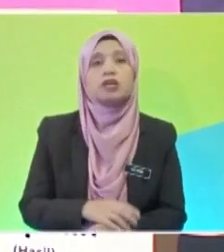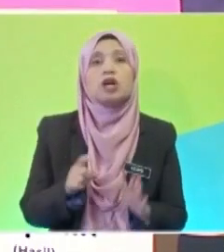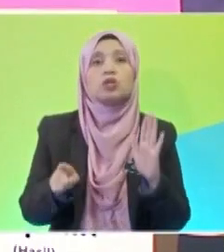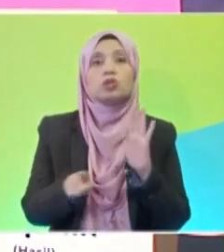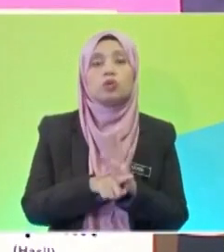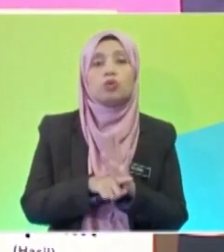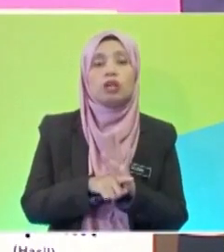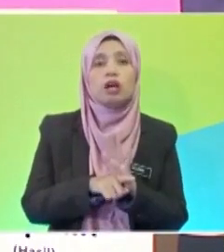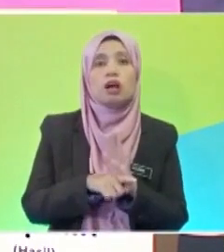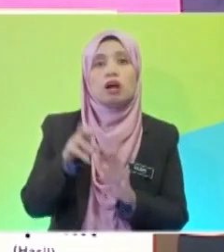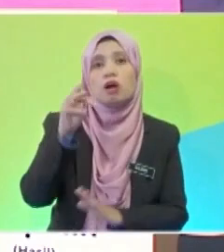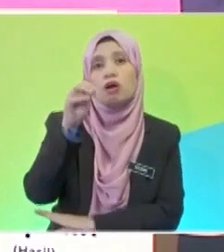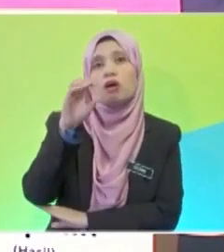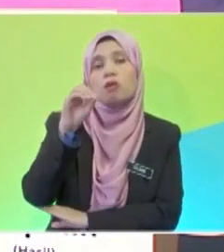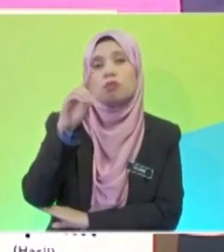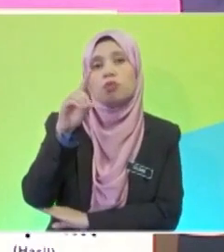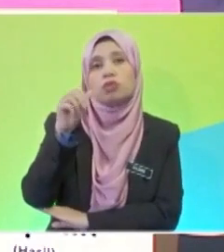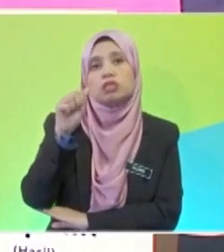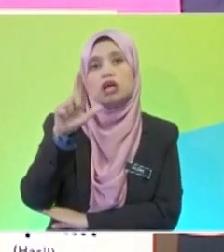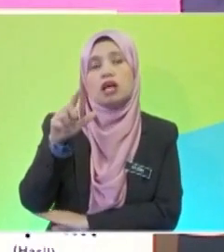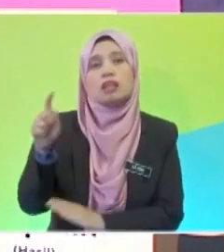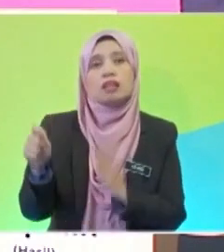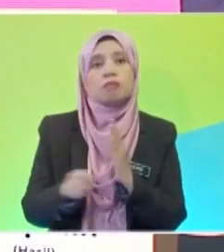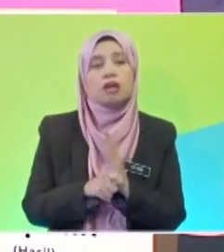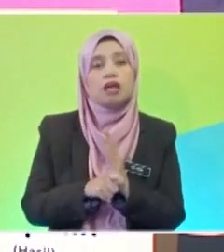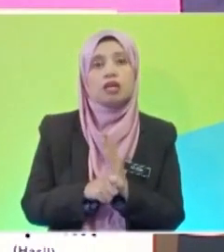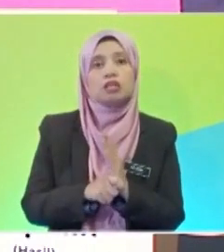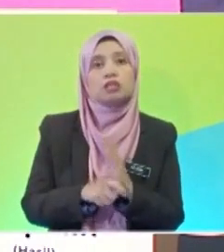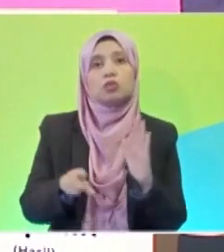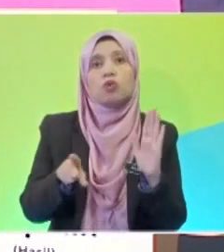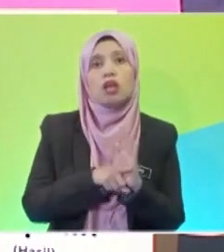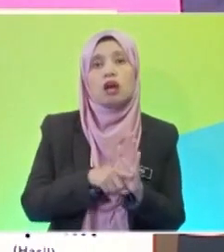tolak modal tambahan, tolak modal awal, awak akan